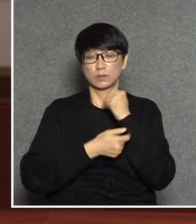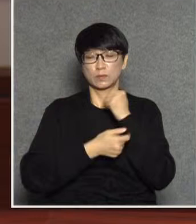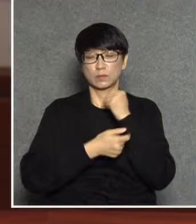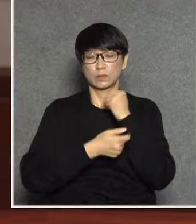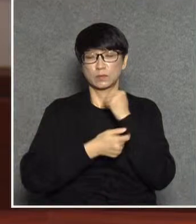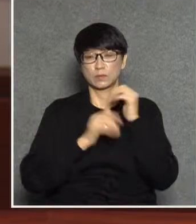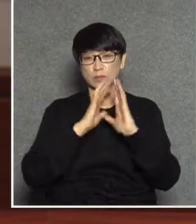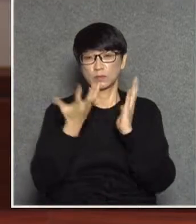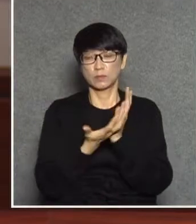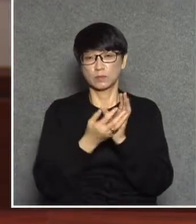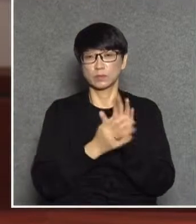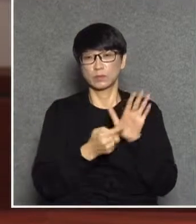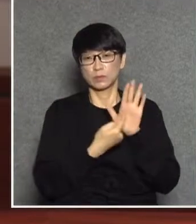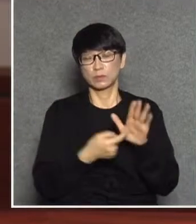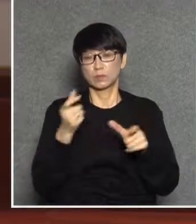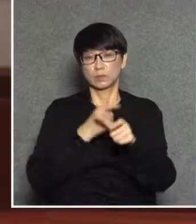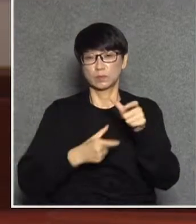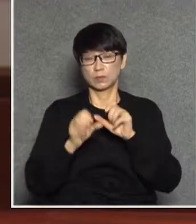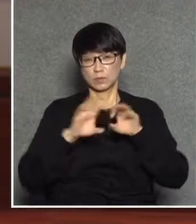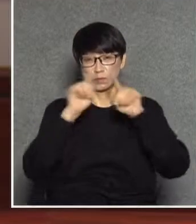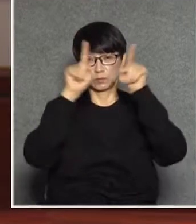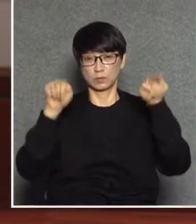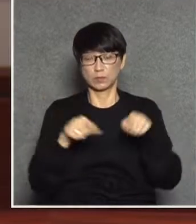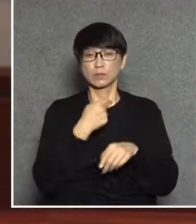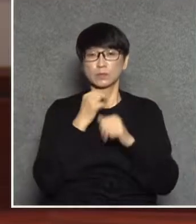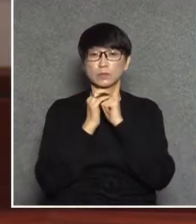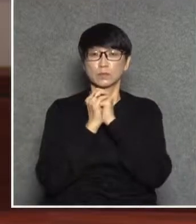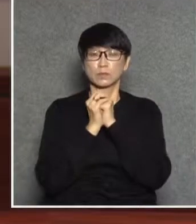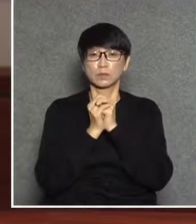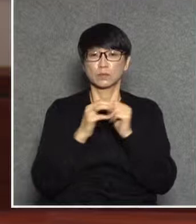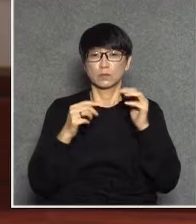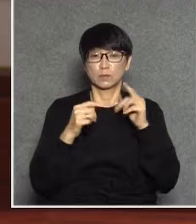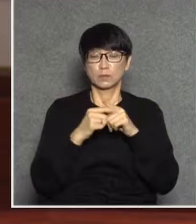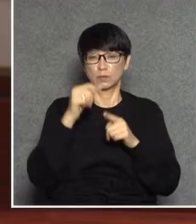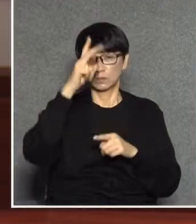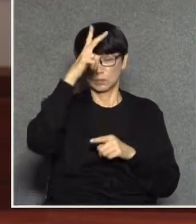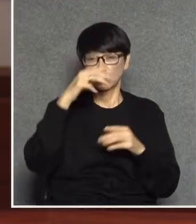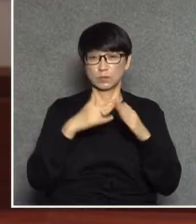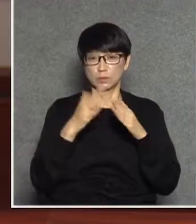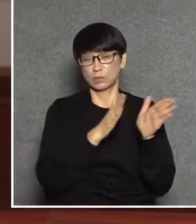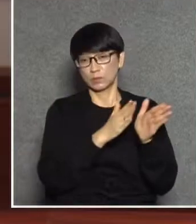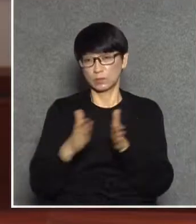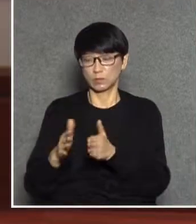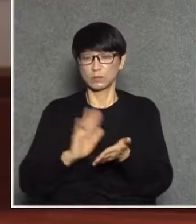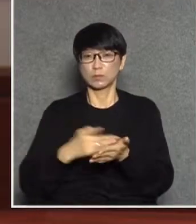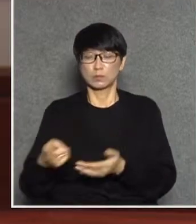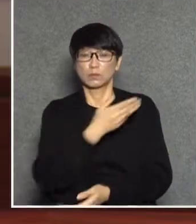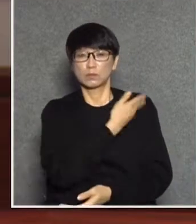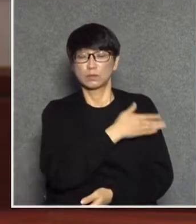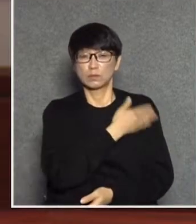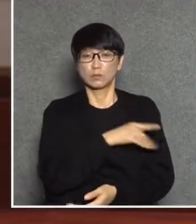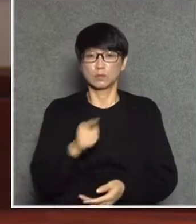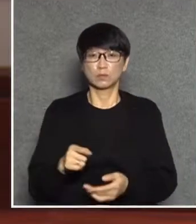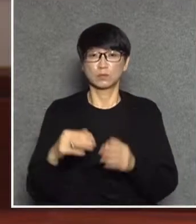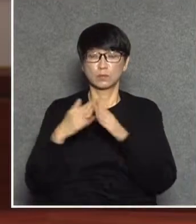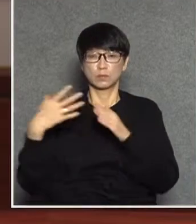展示到嗰個財政報告，咁咧就要求民政事務處處理，民政事務處一直都唔處理。個小業主唔憤氣咧，就自己